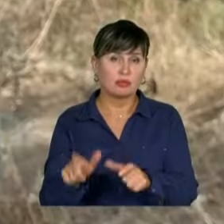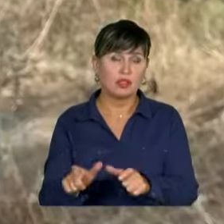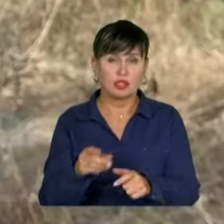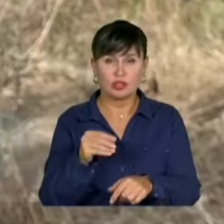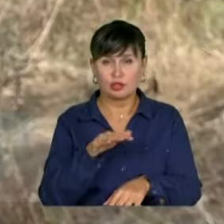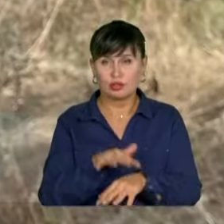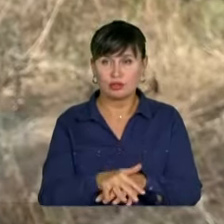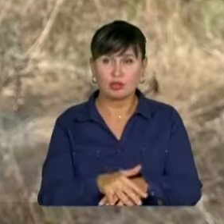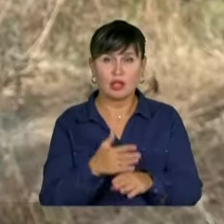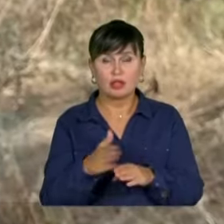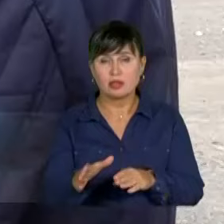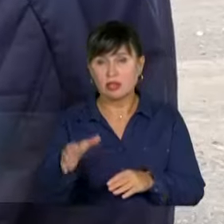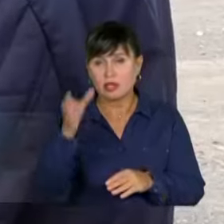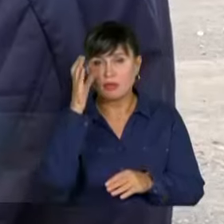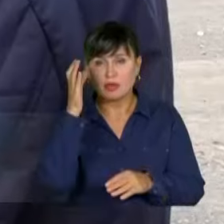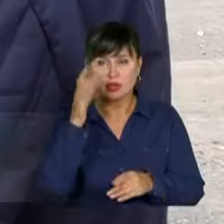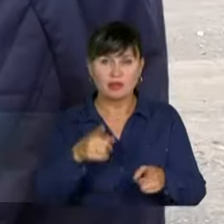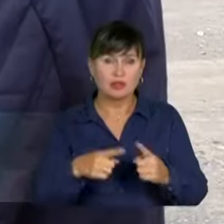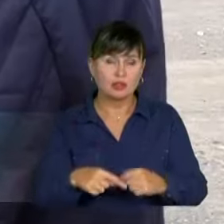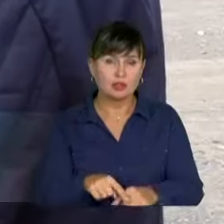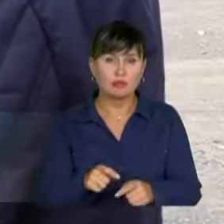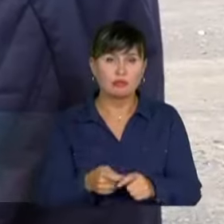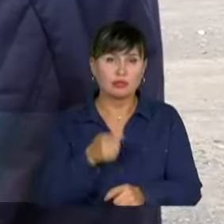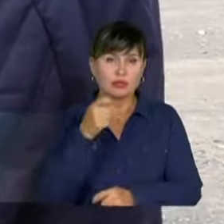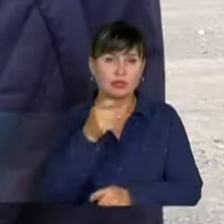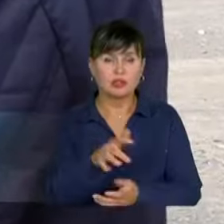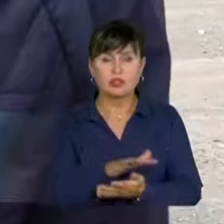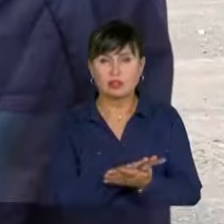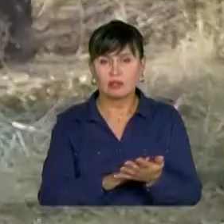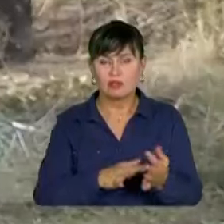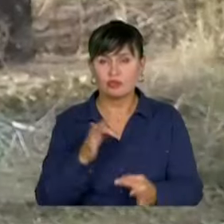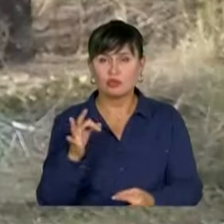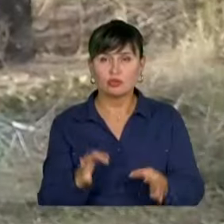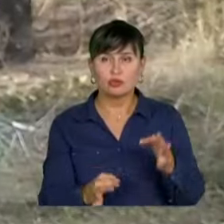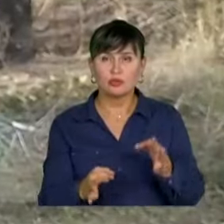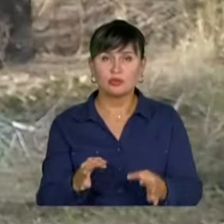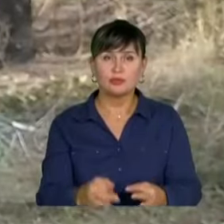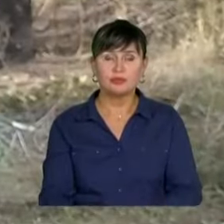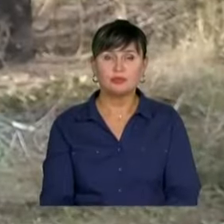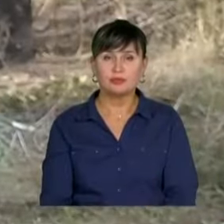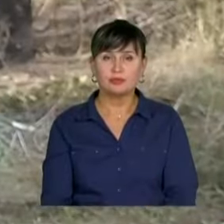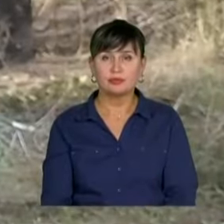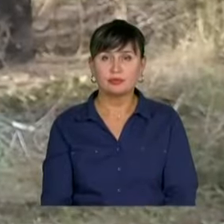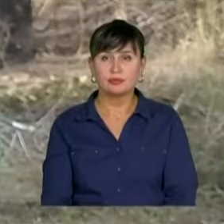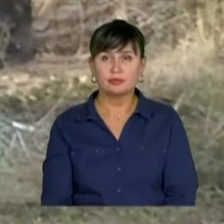Отделом образования сельского округа на компанию подано исковое заявление в суд.